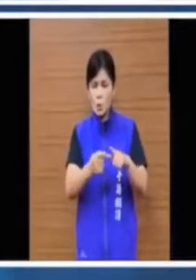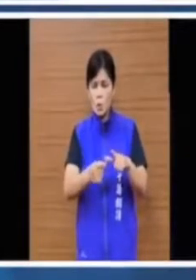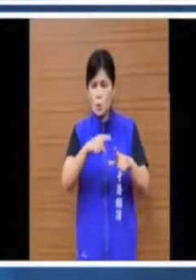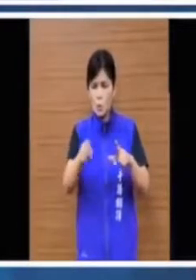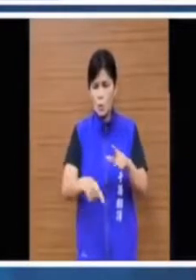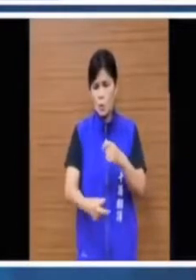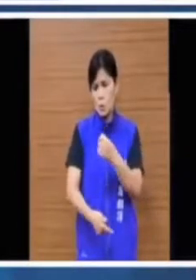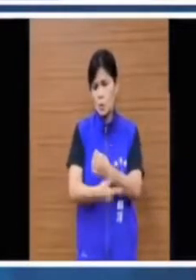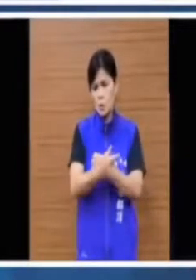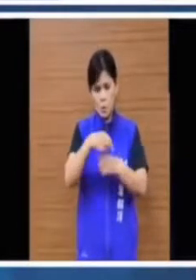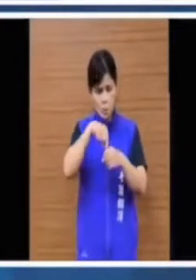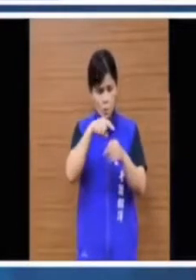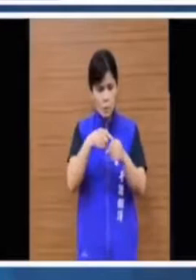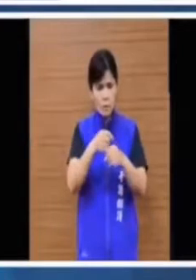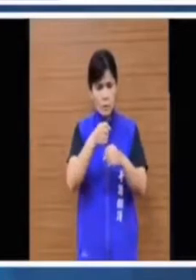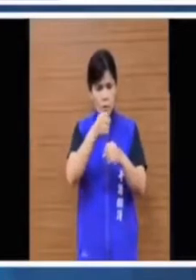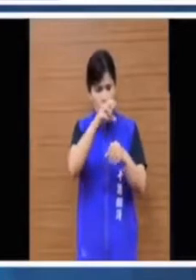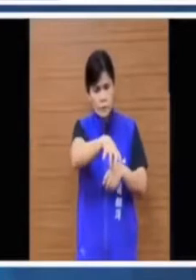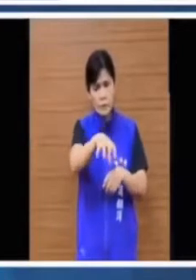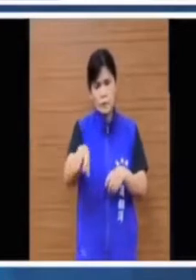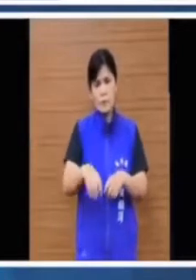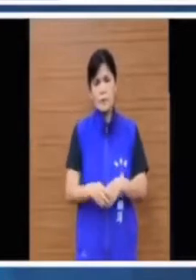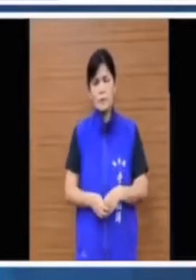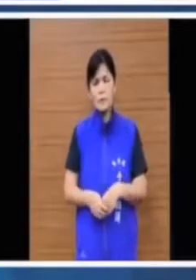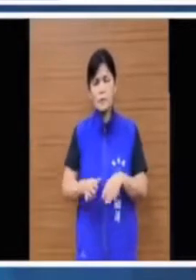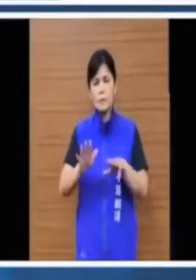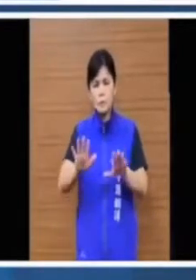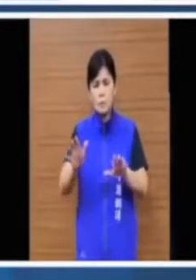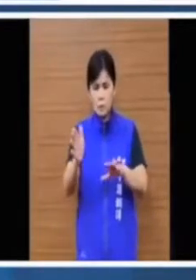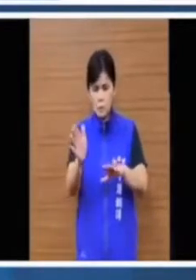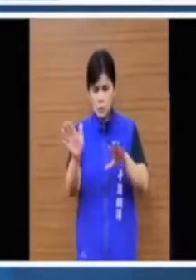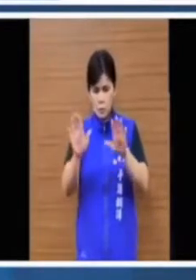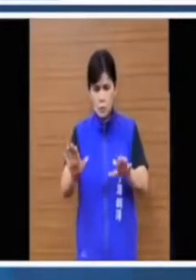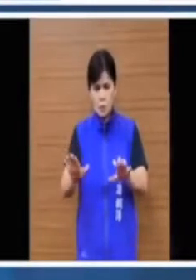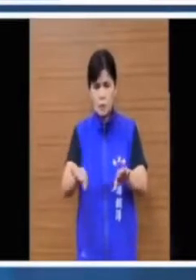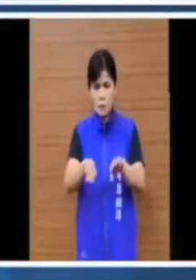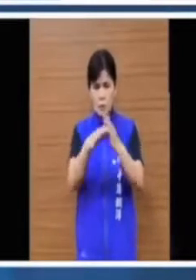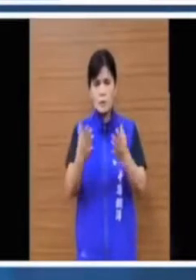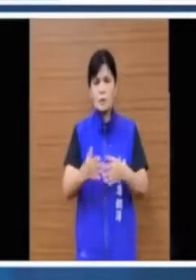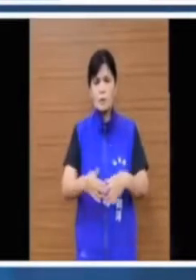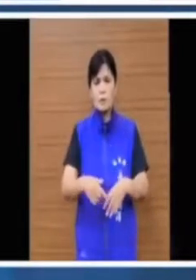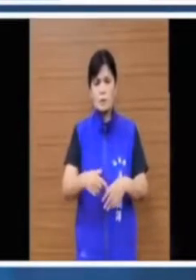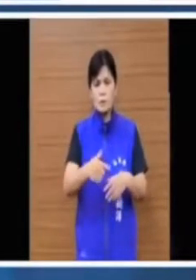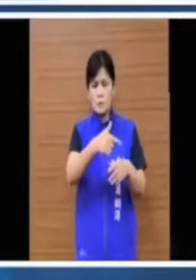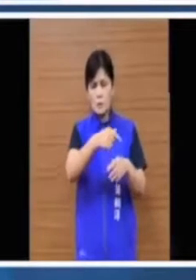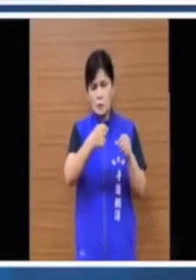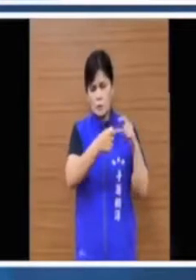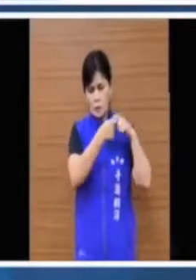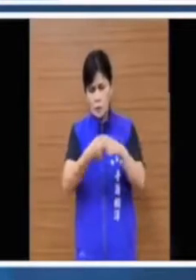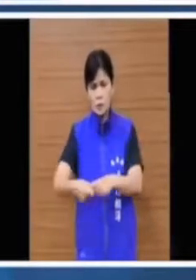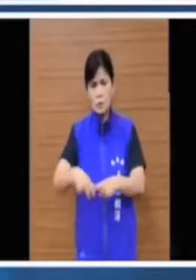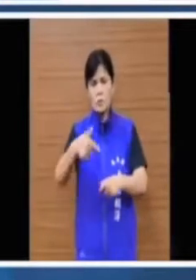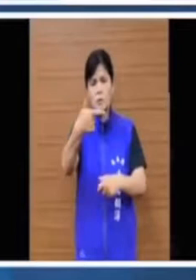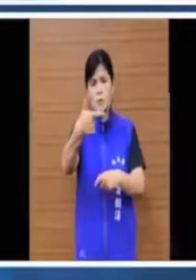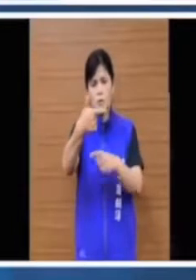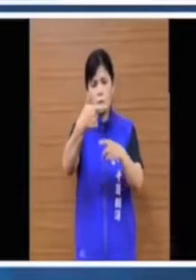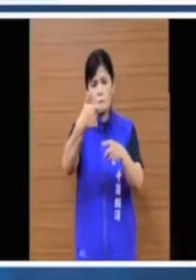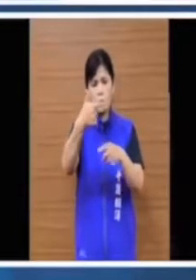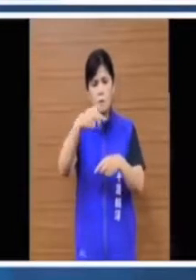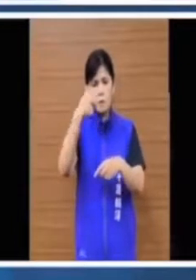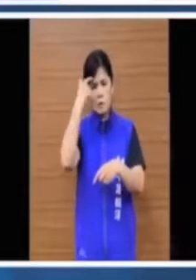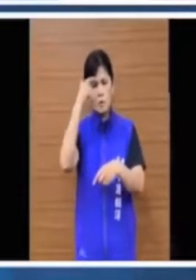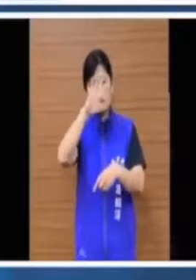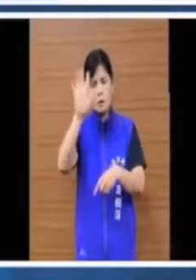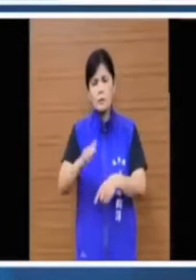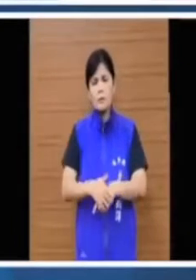那从今天起，从设置了6天，刚刚也从这个快筛站